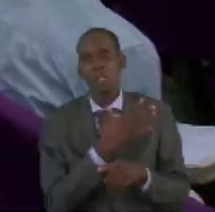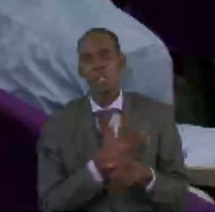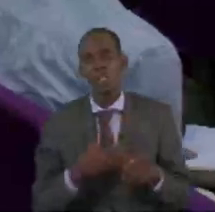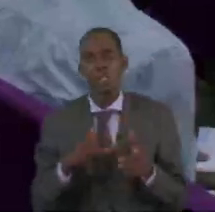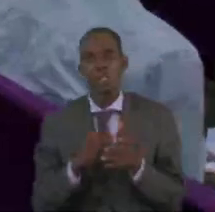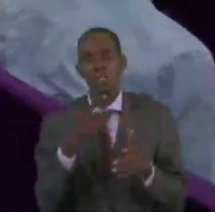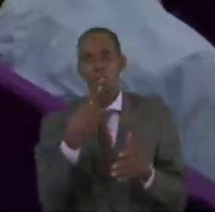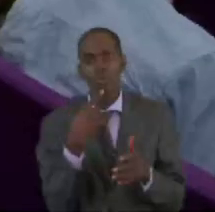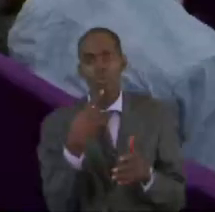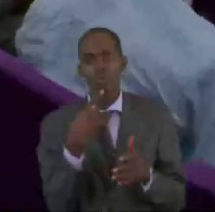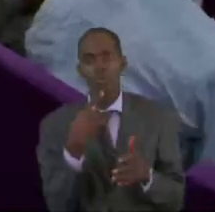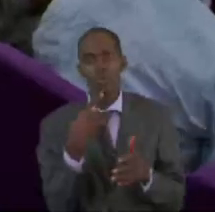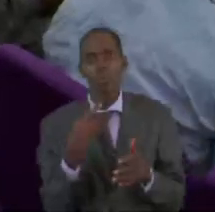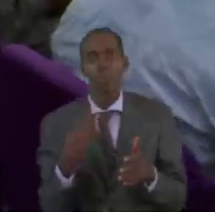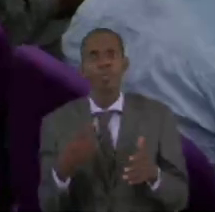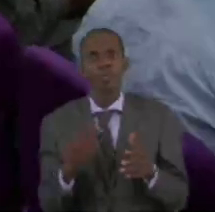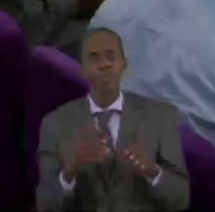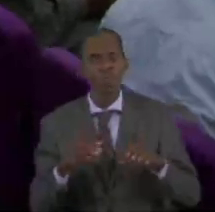17,